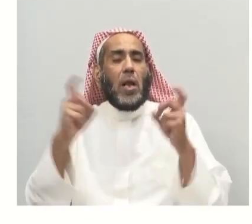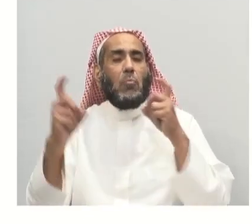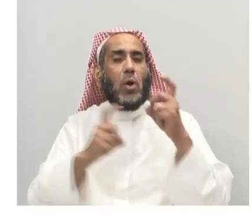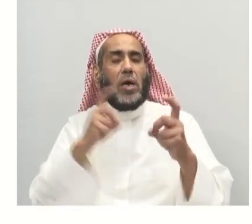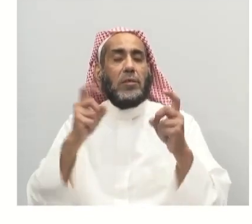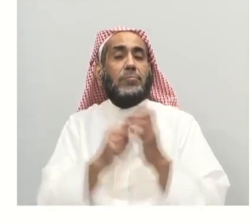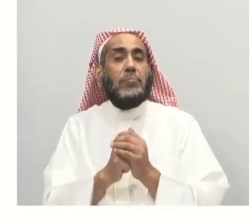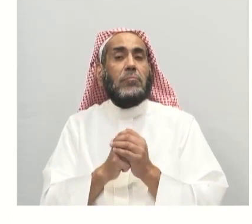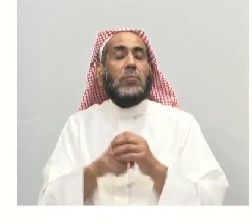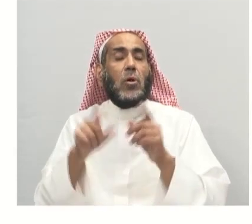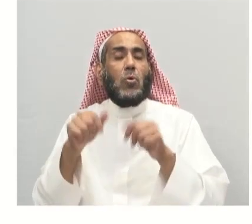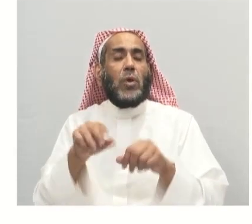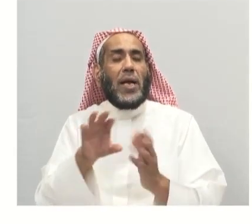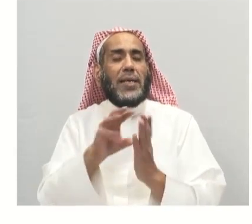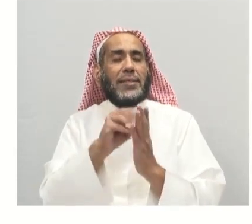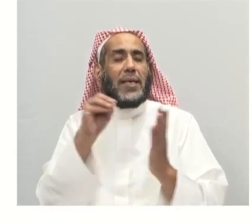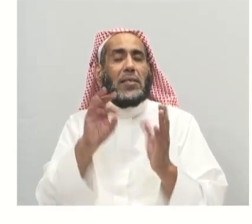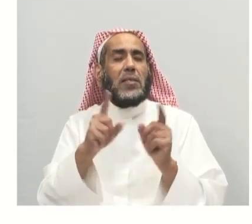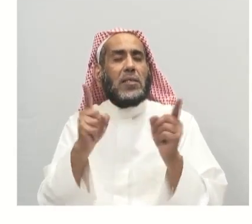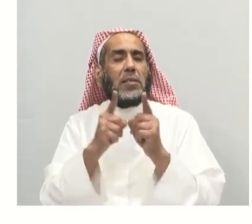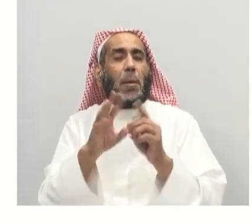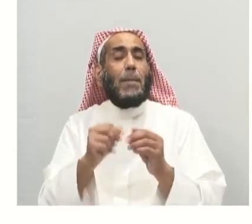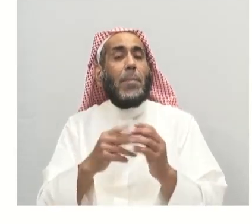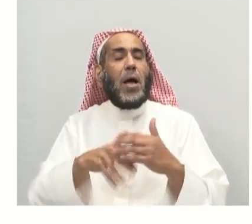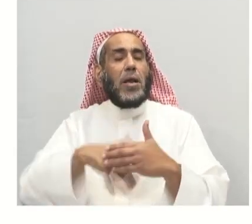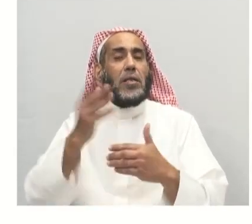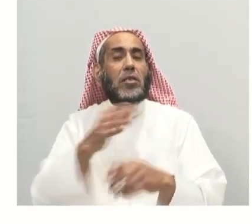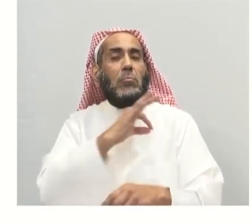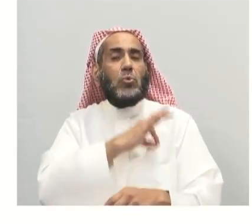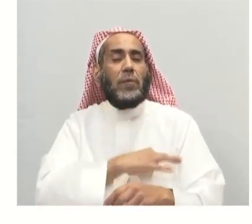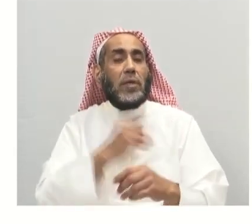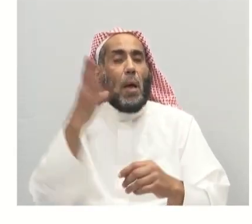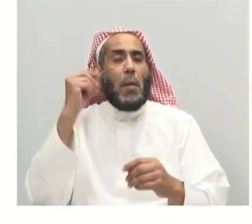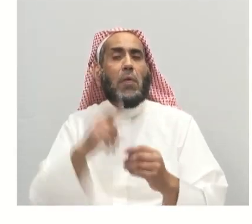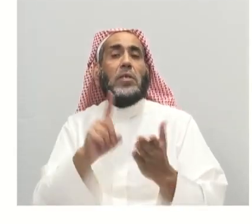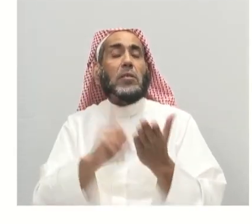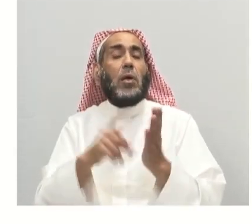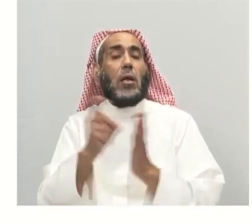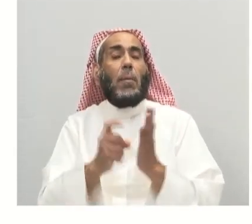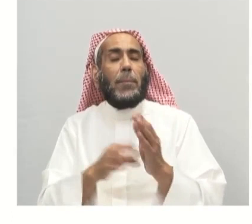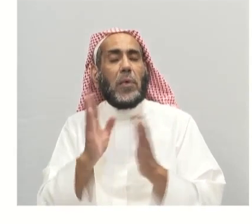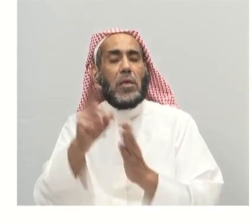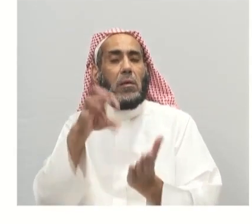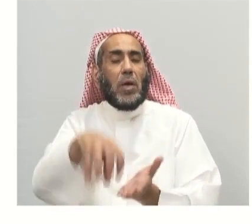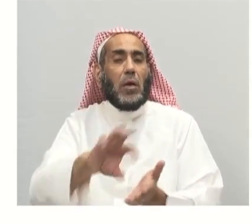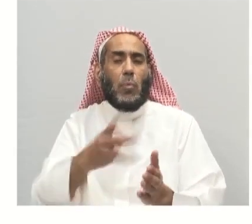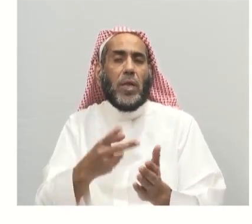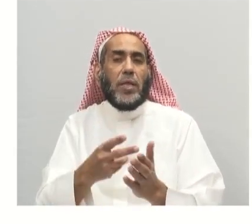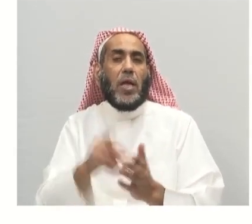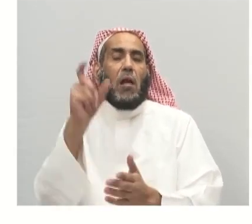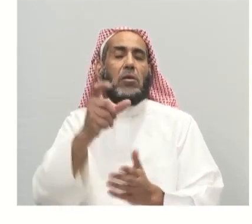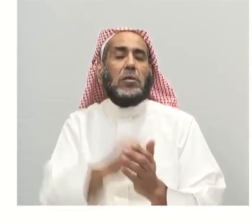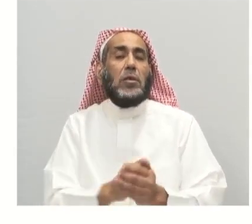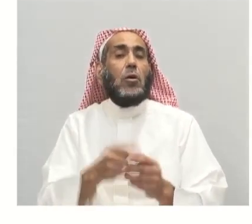المناقشه هنا استخلص ما النتائج استفاد من معرفه نطاق تطبيق القانون من حيث المكان ومن حيث